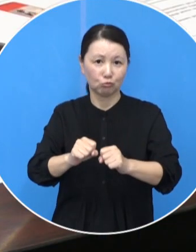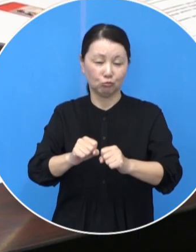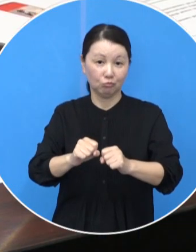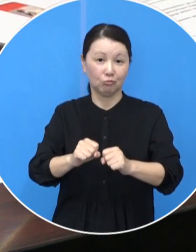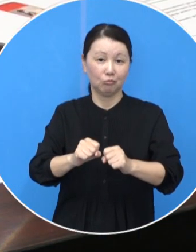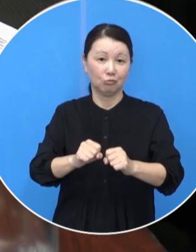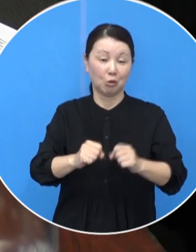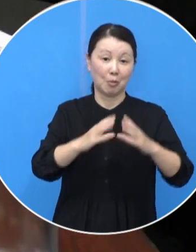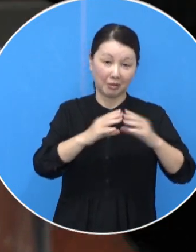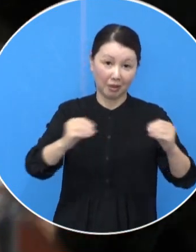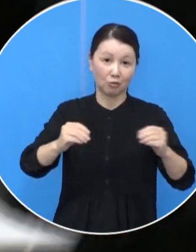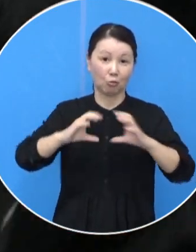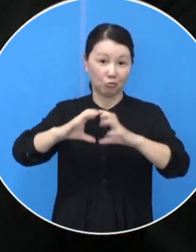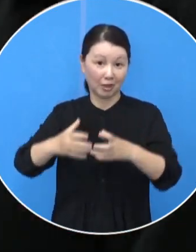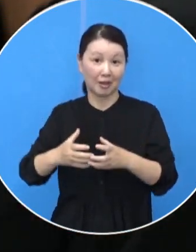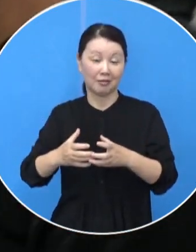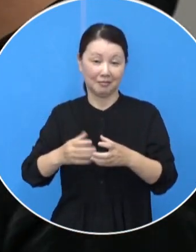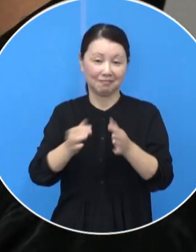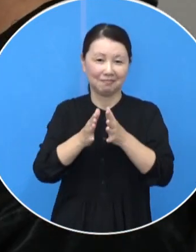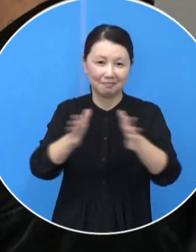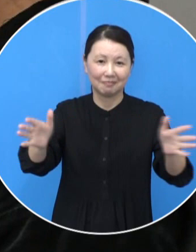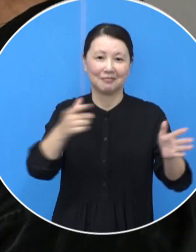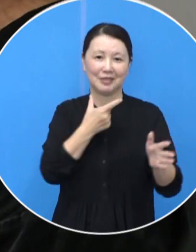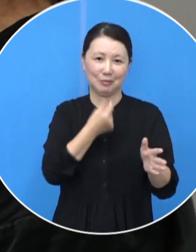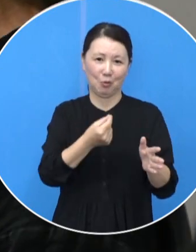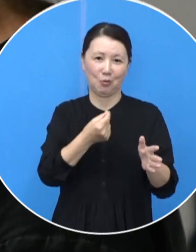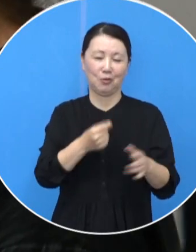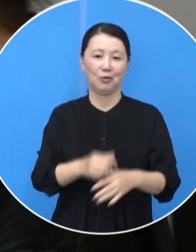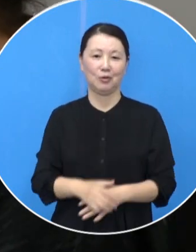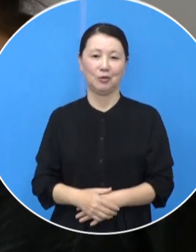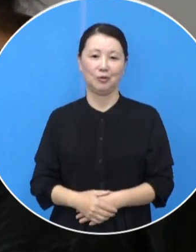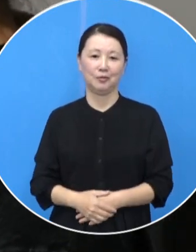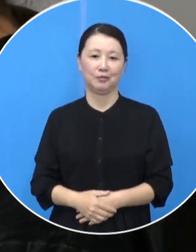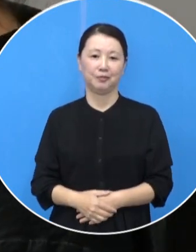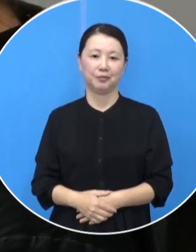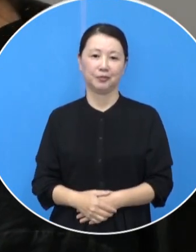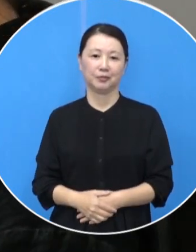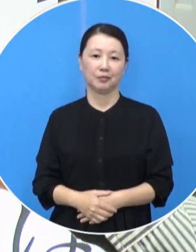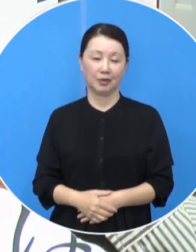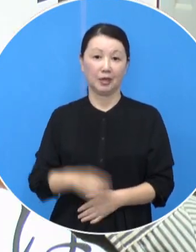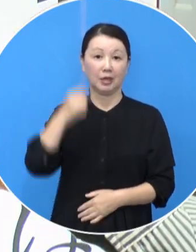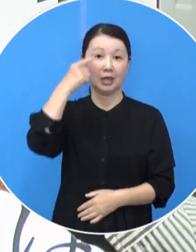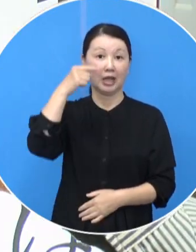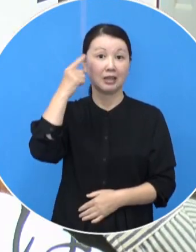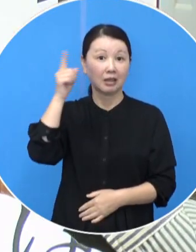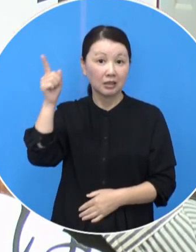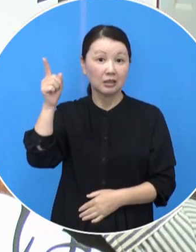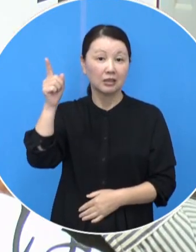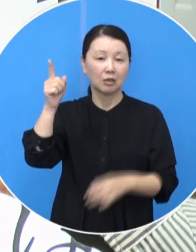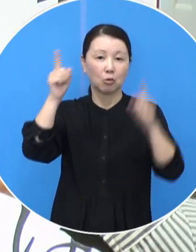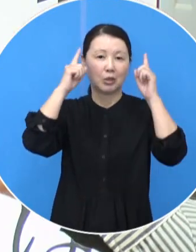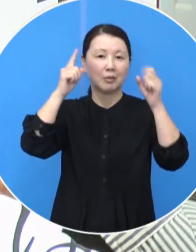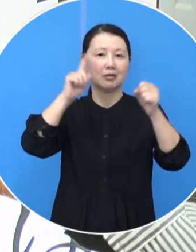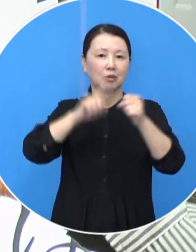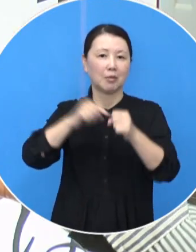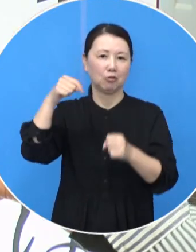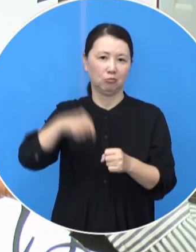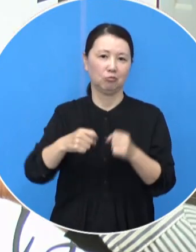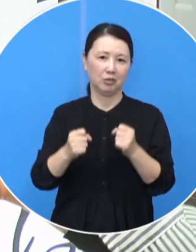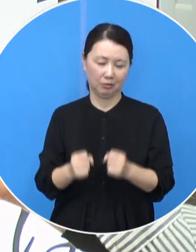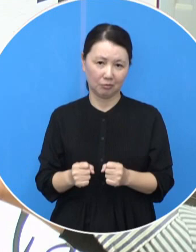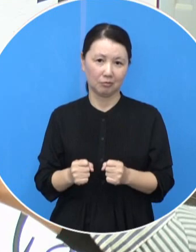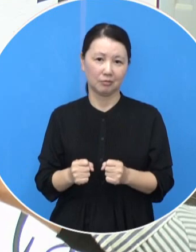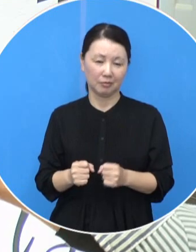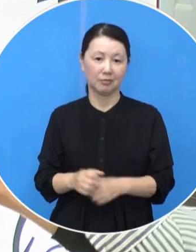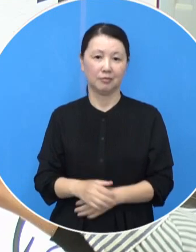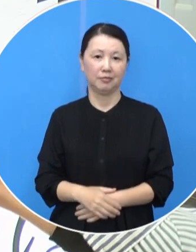応ですとか、全国的に、世界的にですね、今展開しようとしているところです。海外からですね、このイベントにめがけてきているという方も